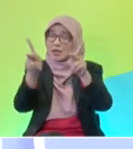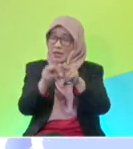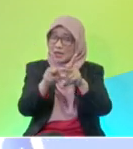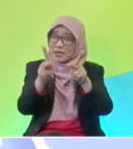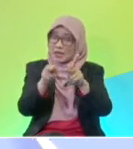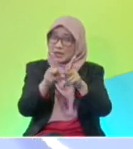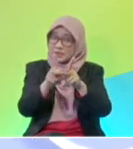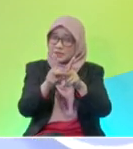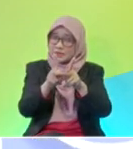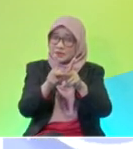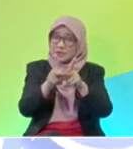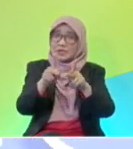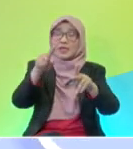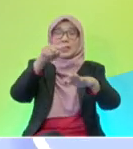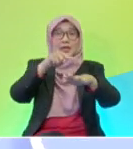akanud